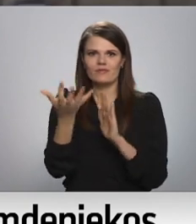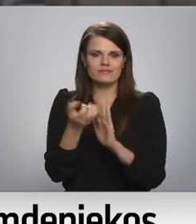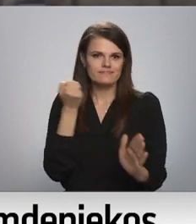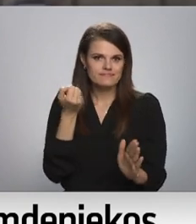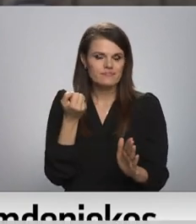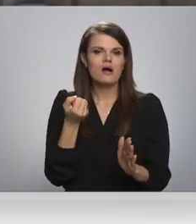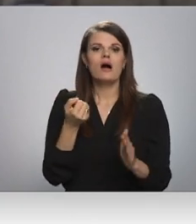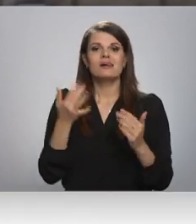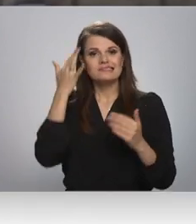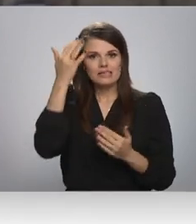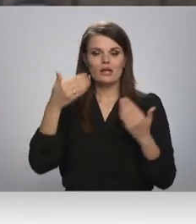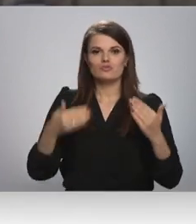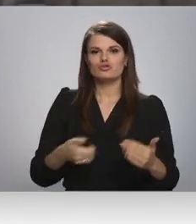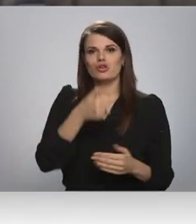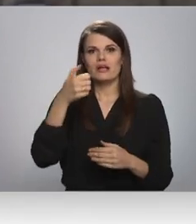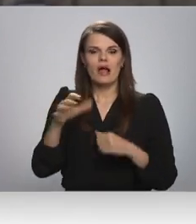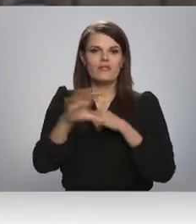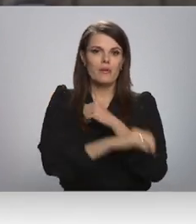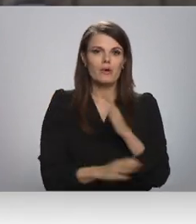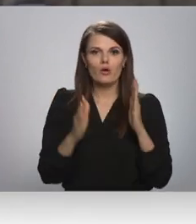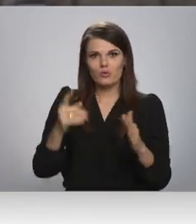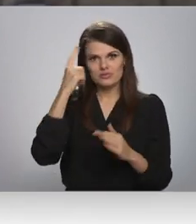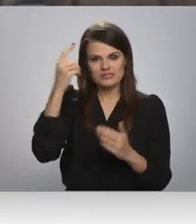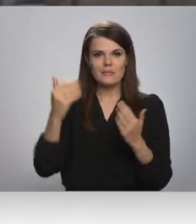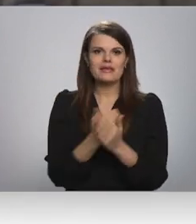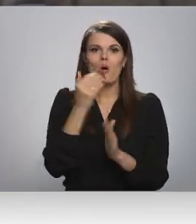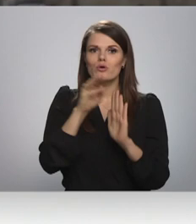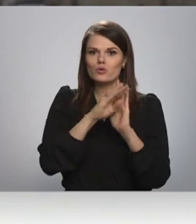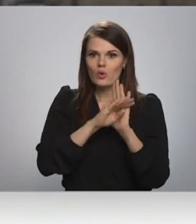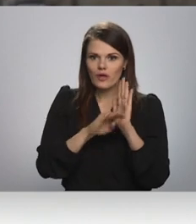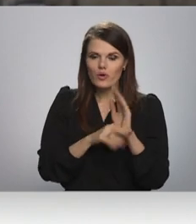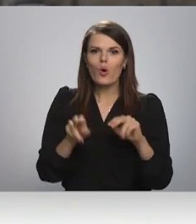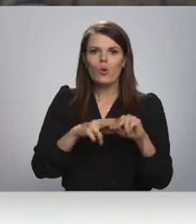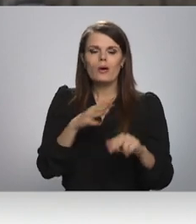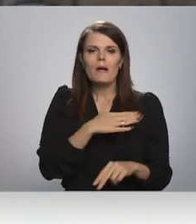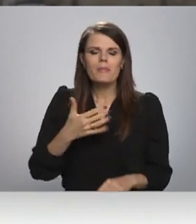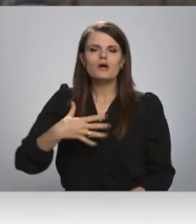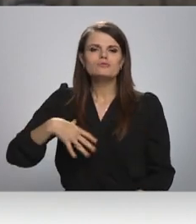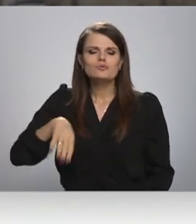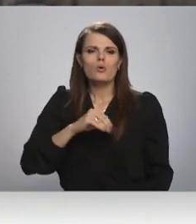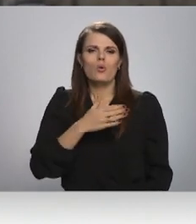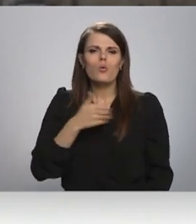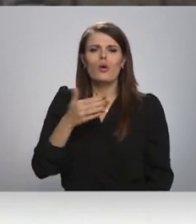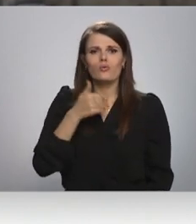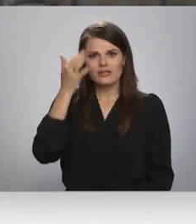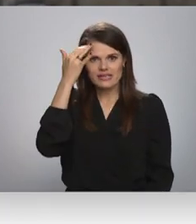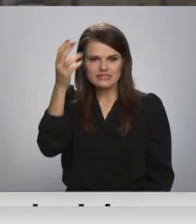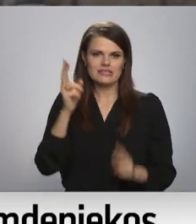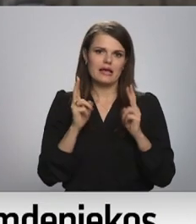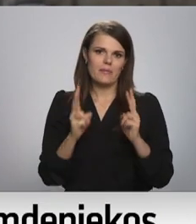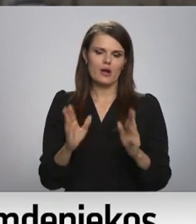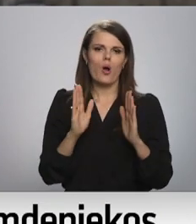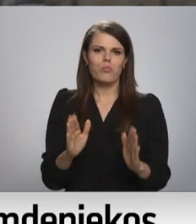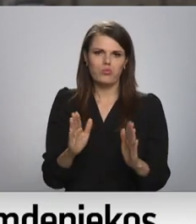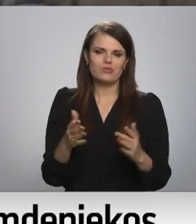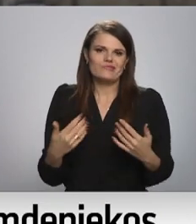Cerams, ka šī gada beigās būs zinām jaunie noteikumi. Un mēs ļoti, ļoti ceram, ka tie būs nu,